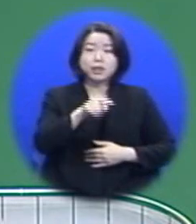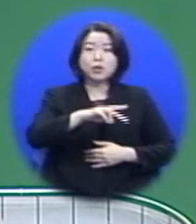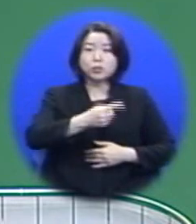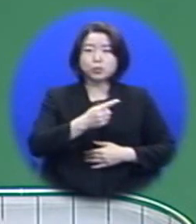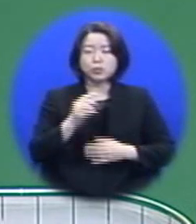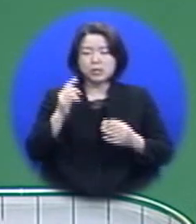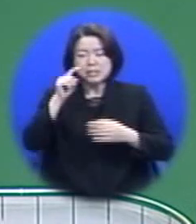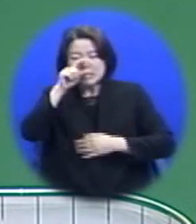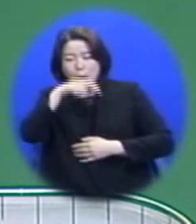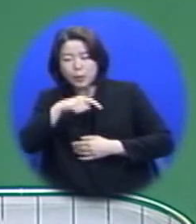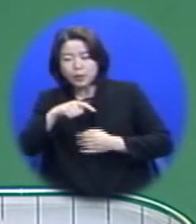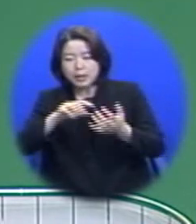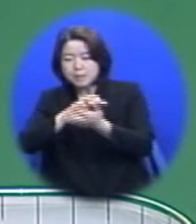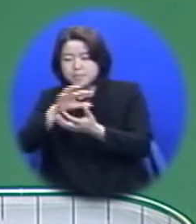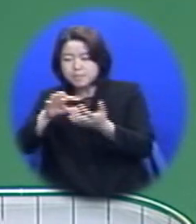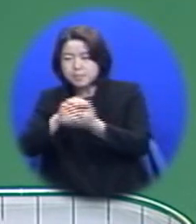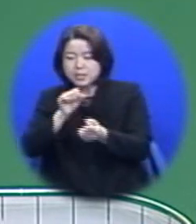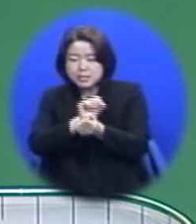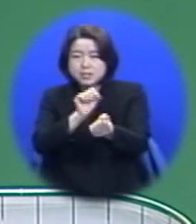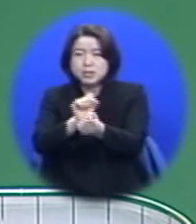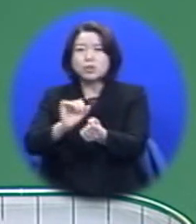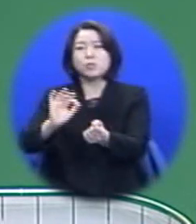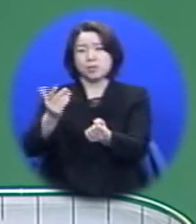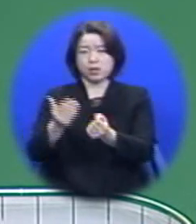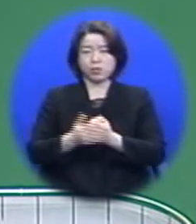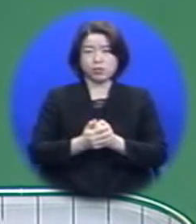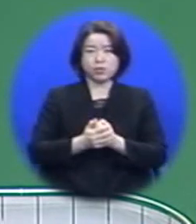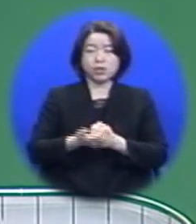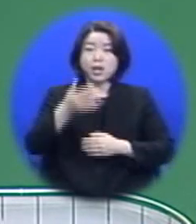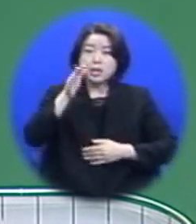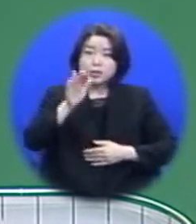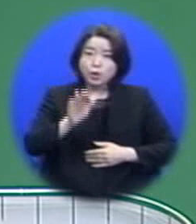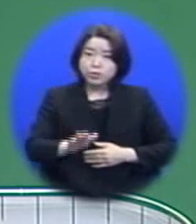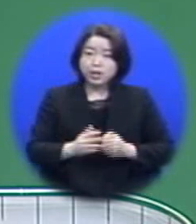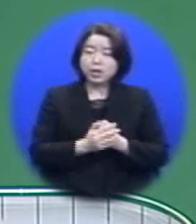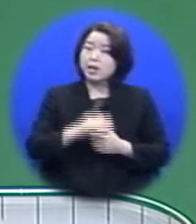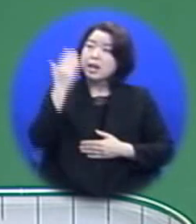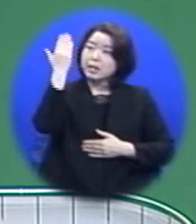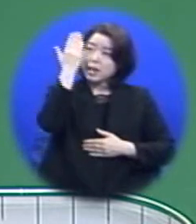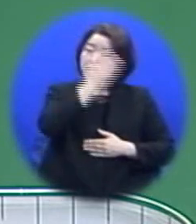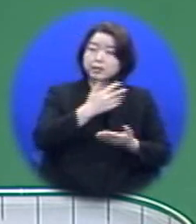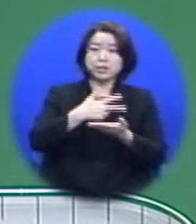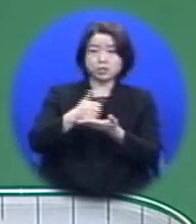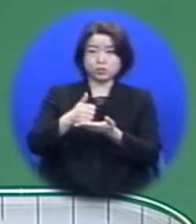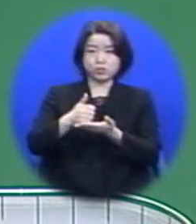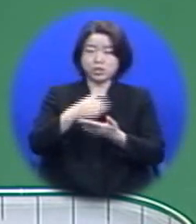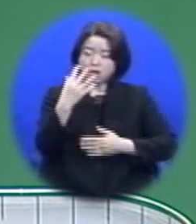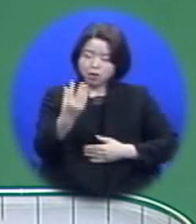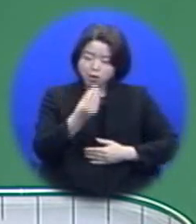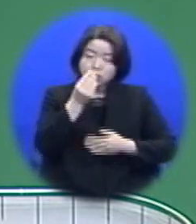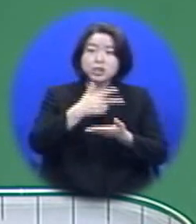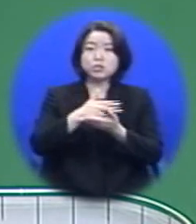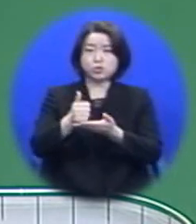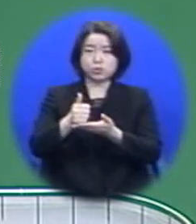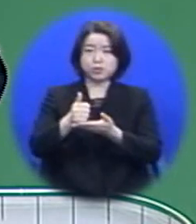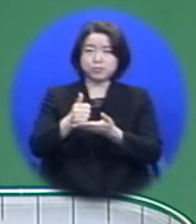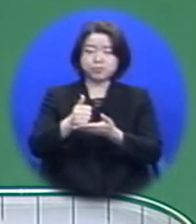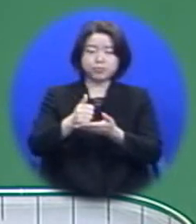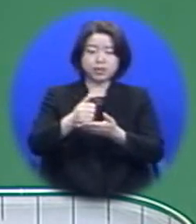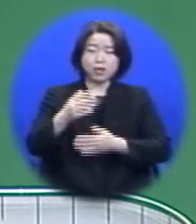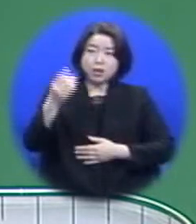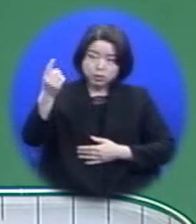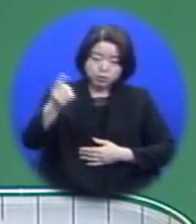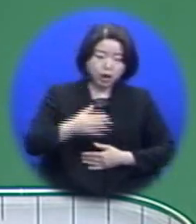됩니다 오염된다고 말하죠 그런데 깨끗하신 주님 거룩하신 주님과 말할 수 없이